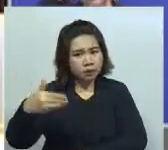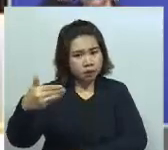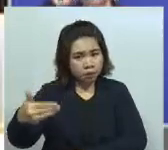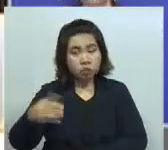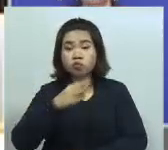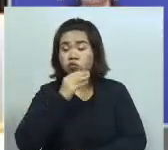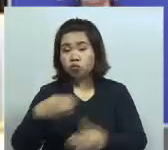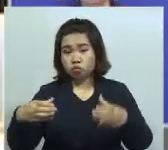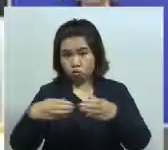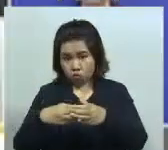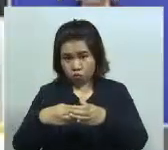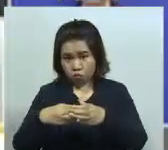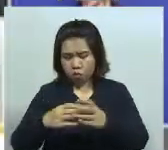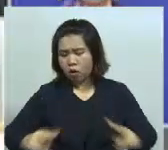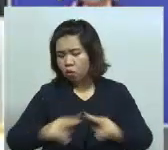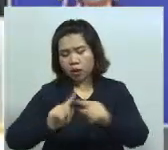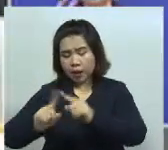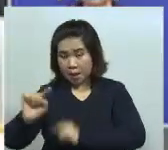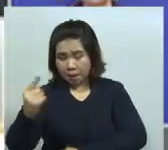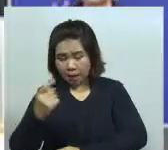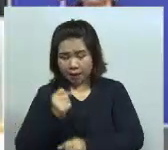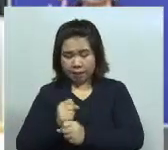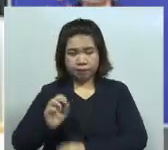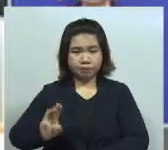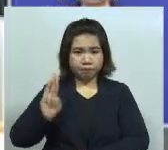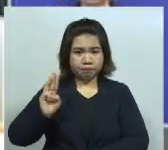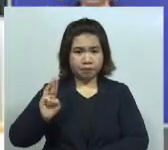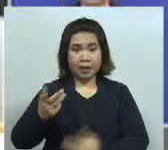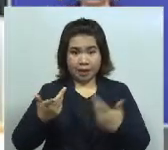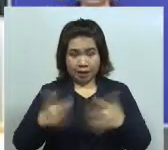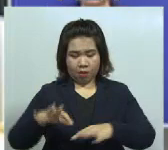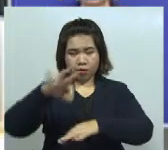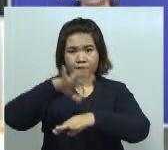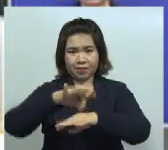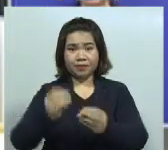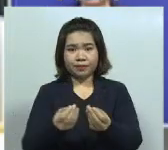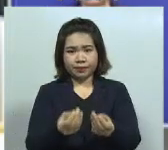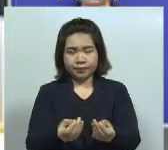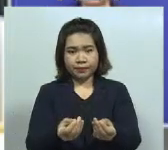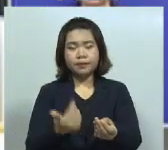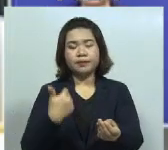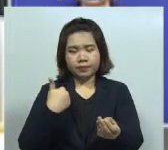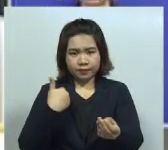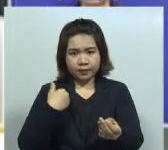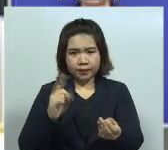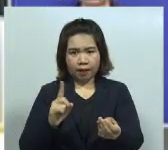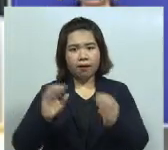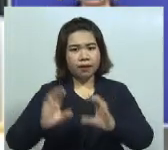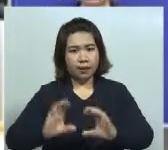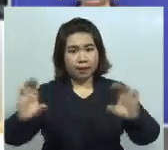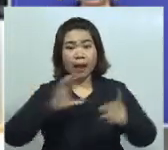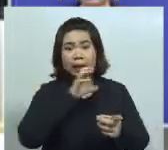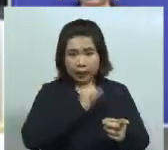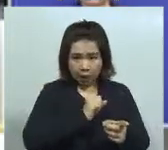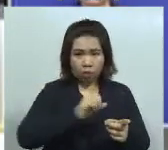มนตรีชุดใหม่ถวายสัตย์ปฏิญาณก่อนเข้ารับตำแหน่งหน้าที่นะคะก็จะส่งผลให้รัฐบาลชุดเก่